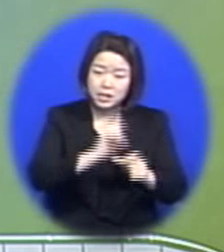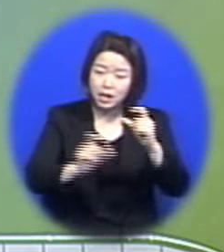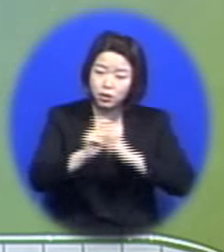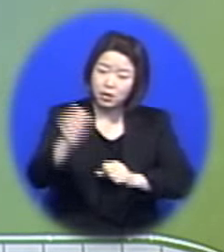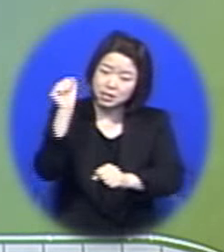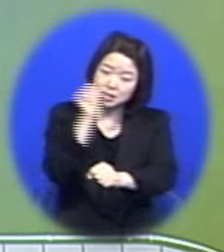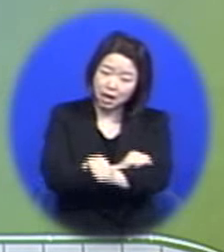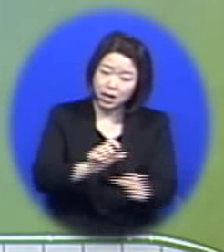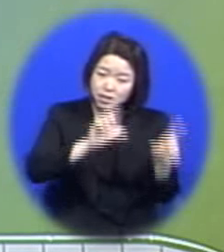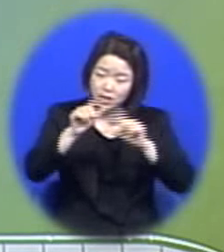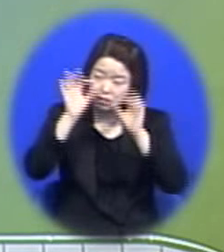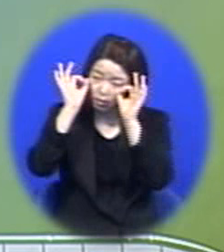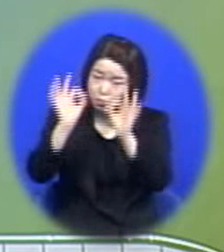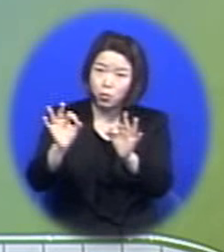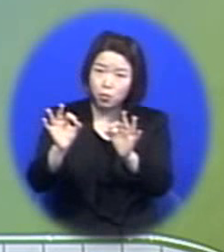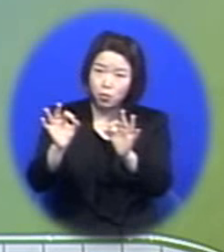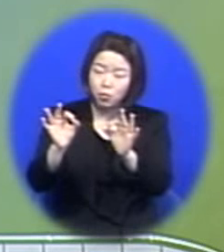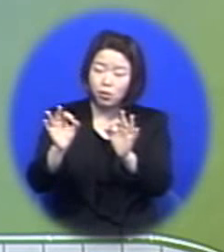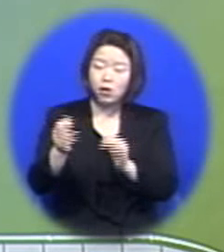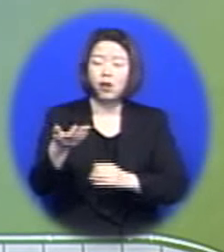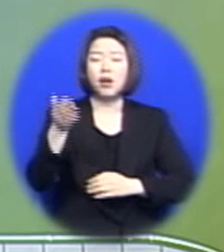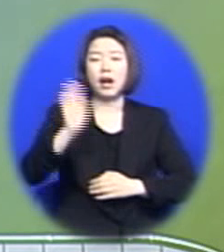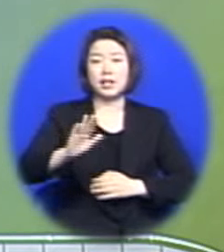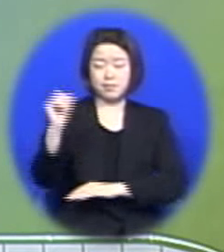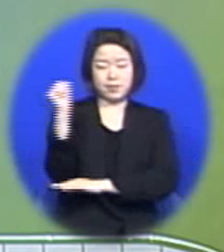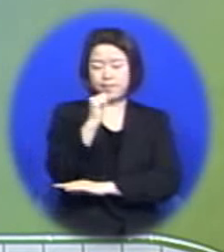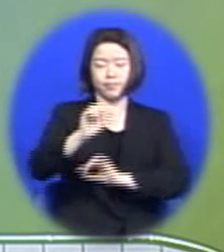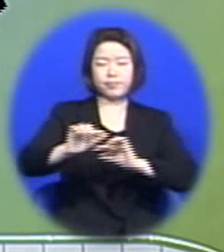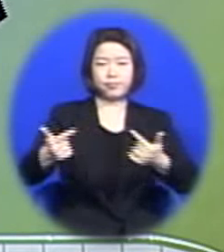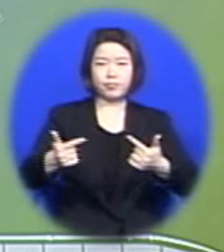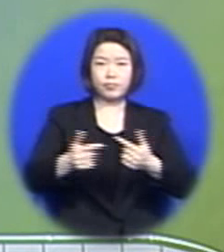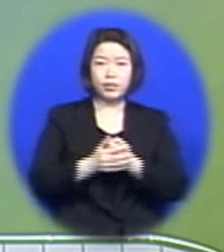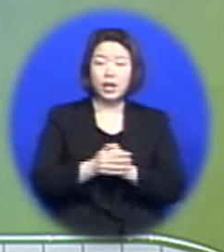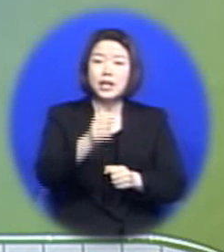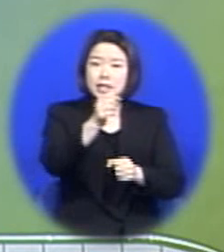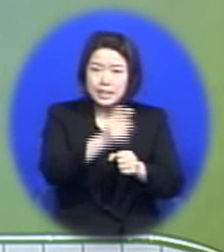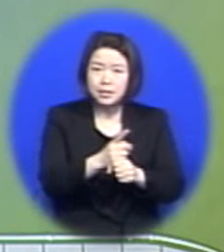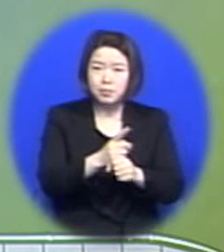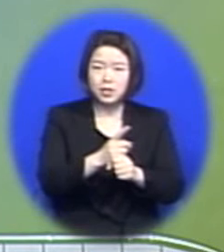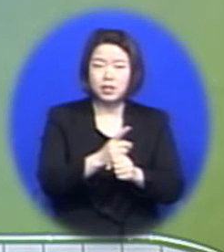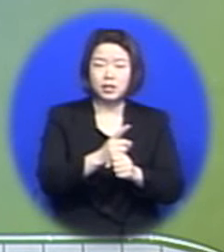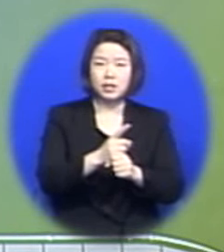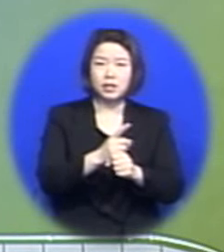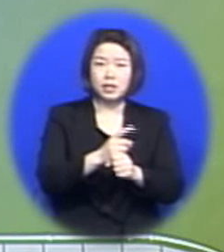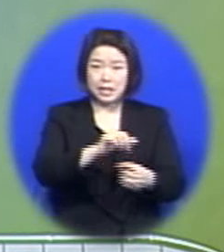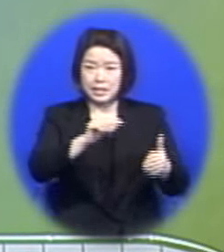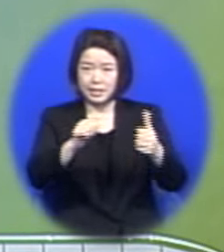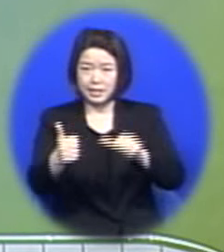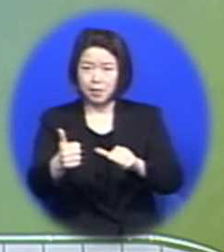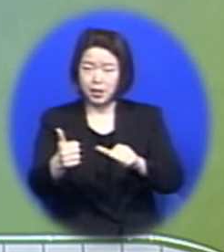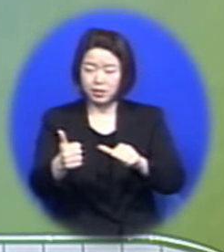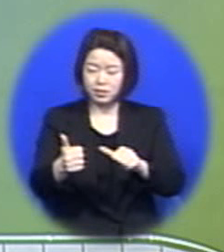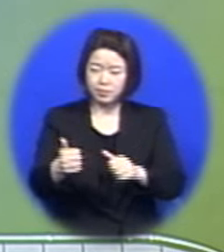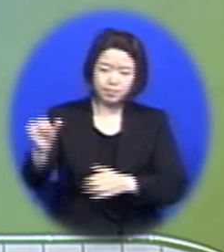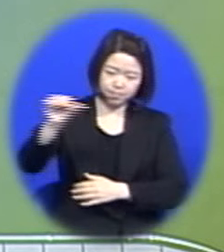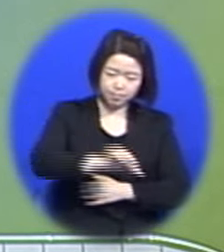보고 그러나 흔들리지 않습니다. 이미 사망은